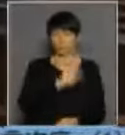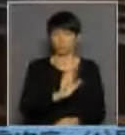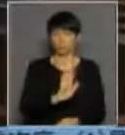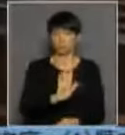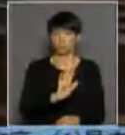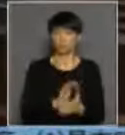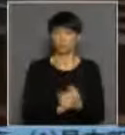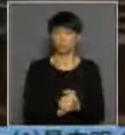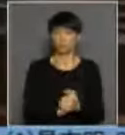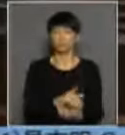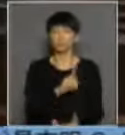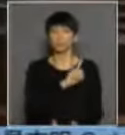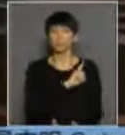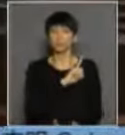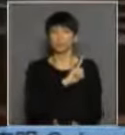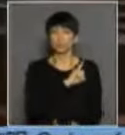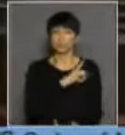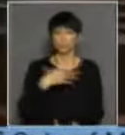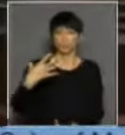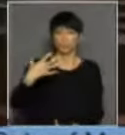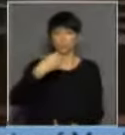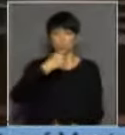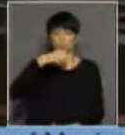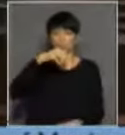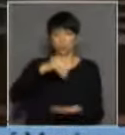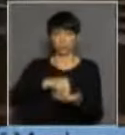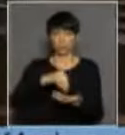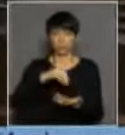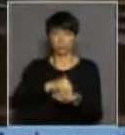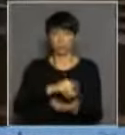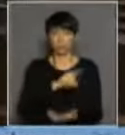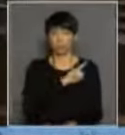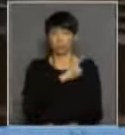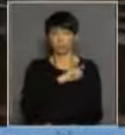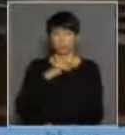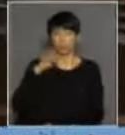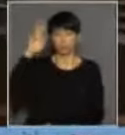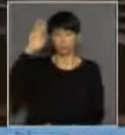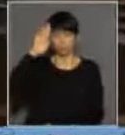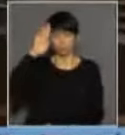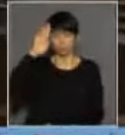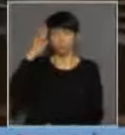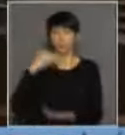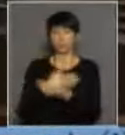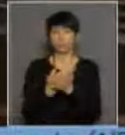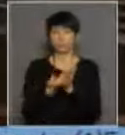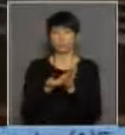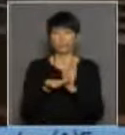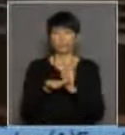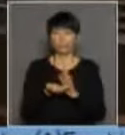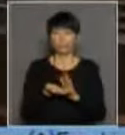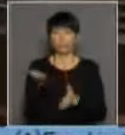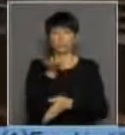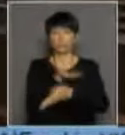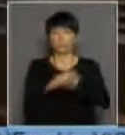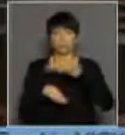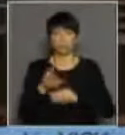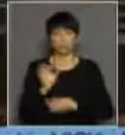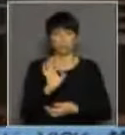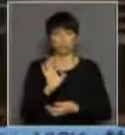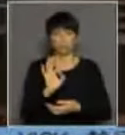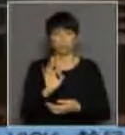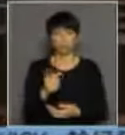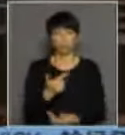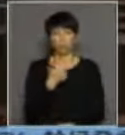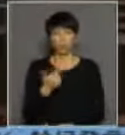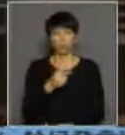是一個自己有自己有外交、有國防考慮因素的一個政府，大部分的問題